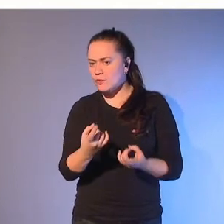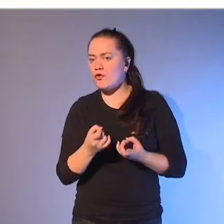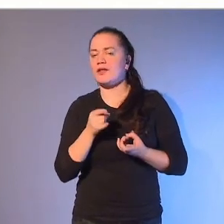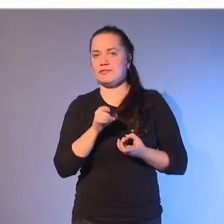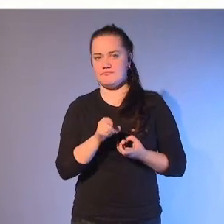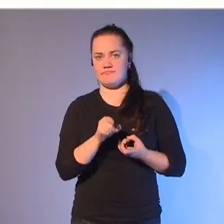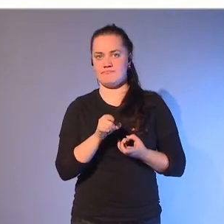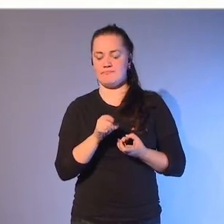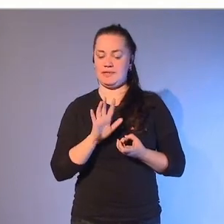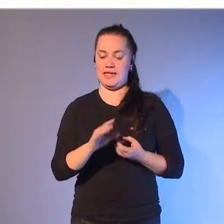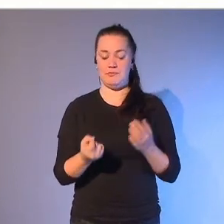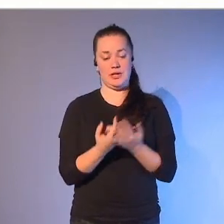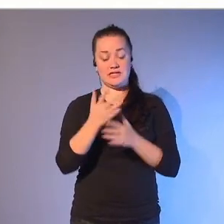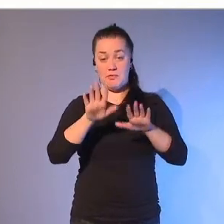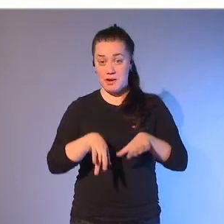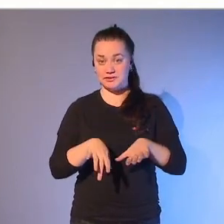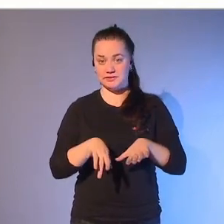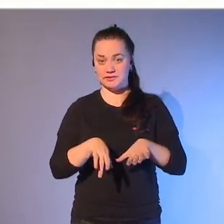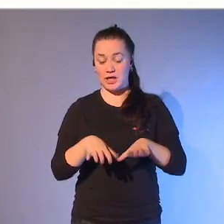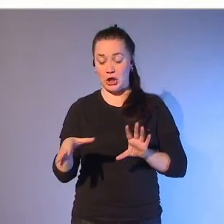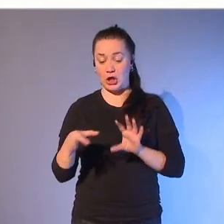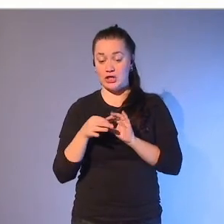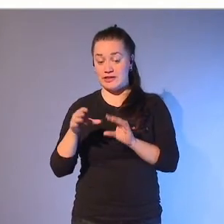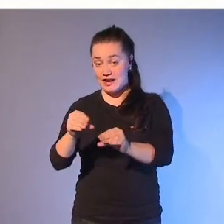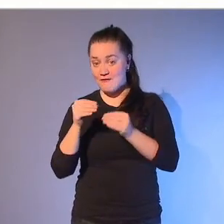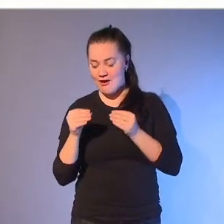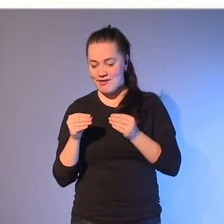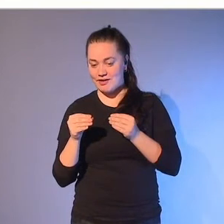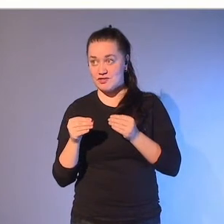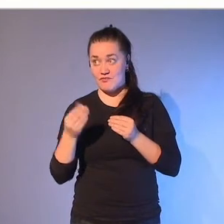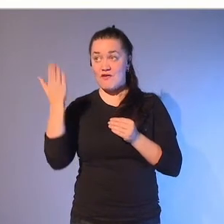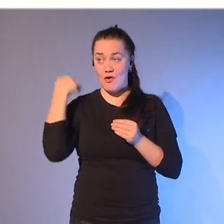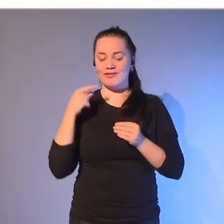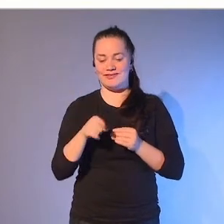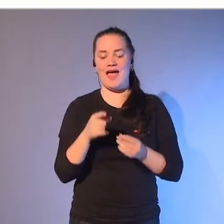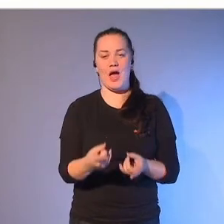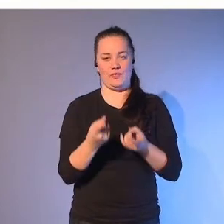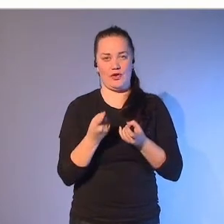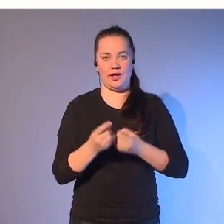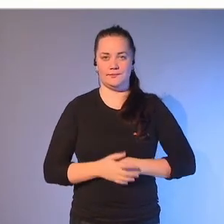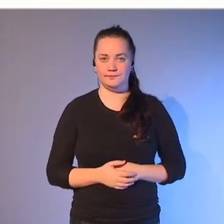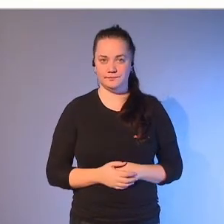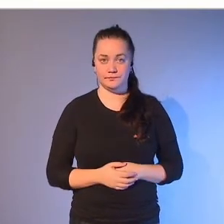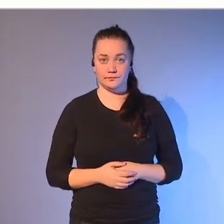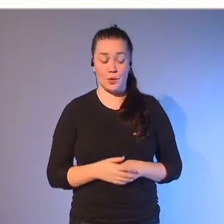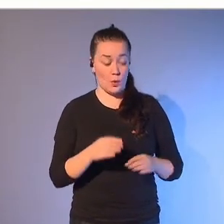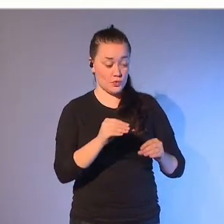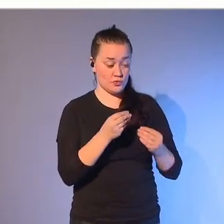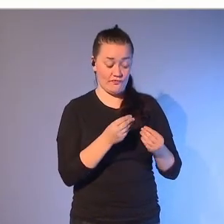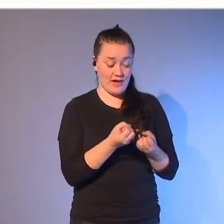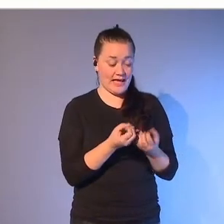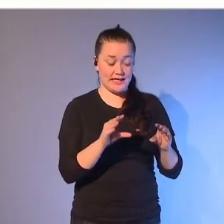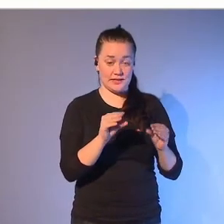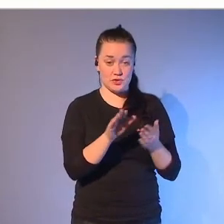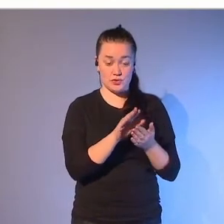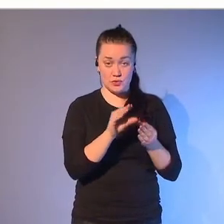med de mulighetene som ligger knyttet til de erfaringene de har før. Og så viser jo en del studier at det